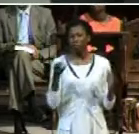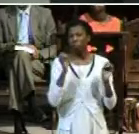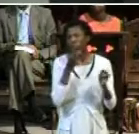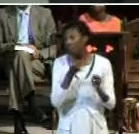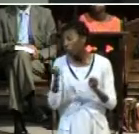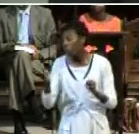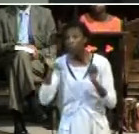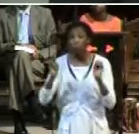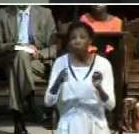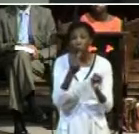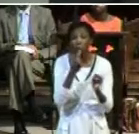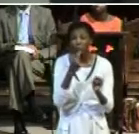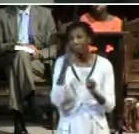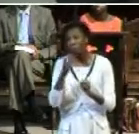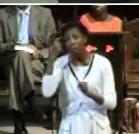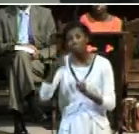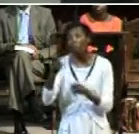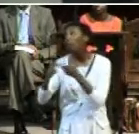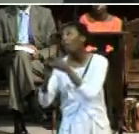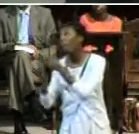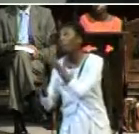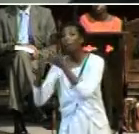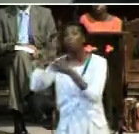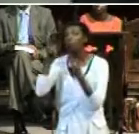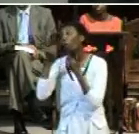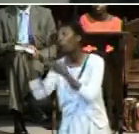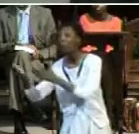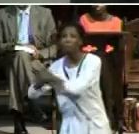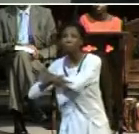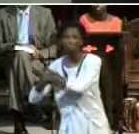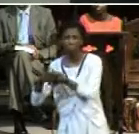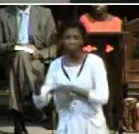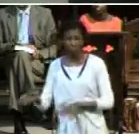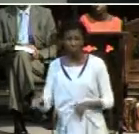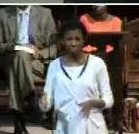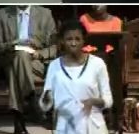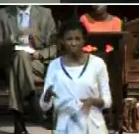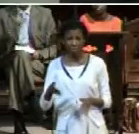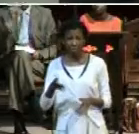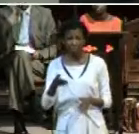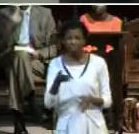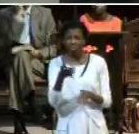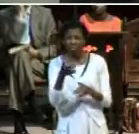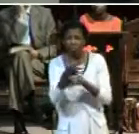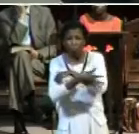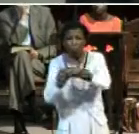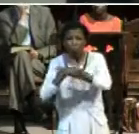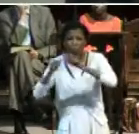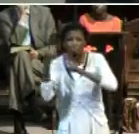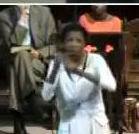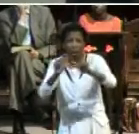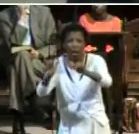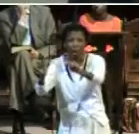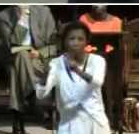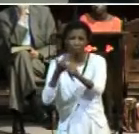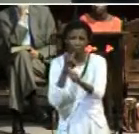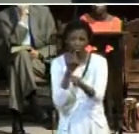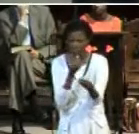toujours. Donc, pourquoi vous avez fait du mal à cette femme en lui disant qu'on aurait pu vendre ce